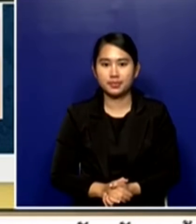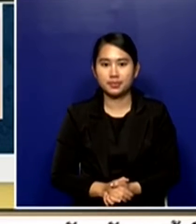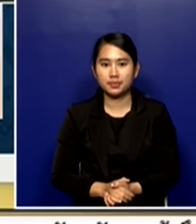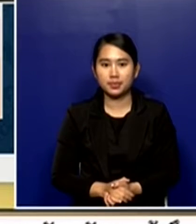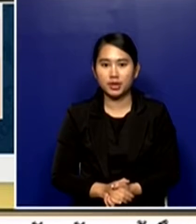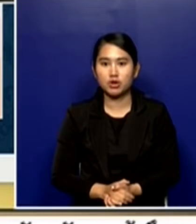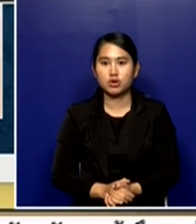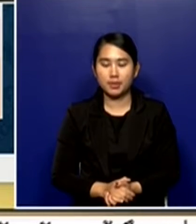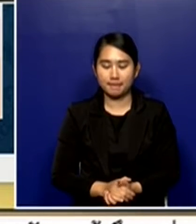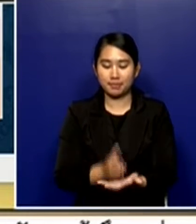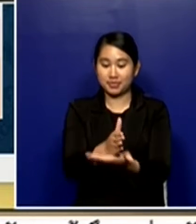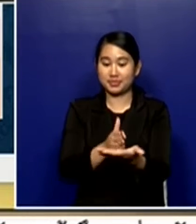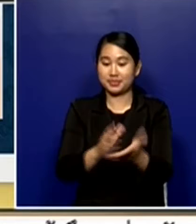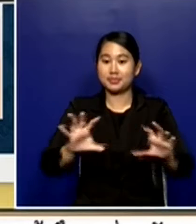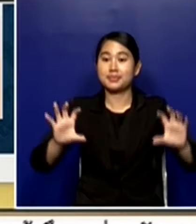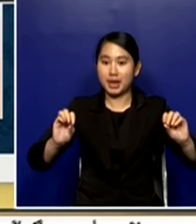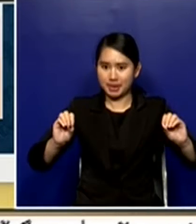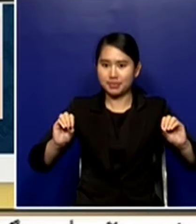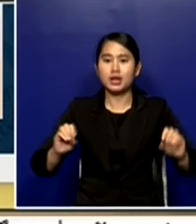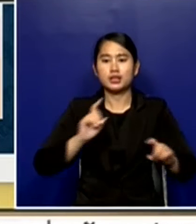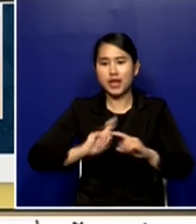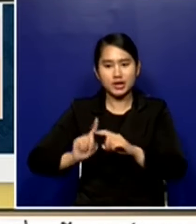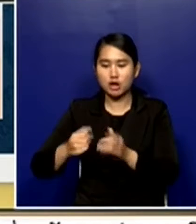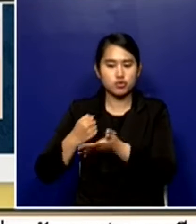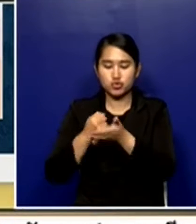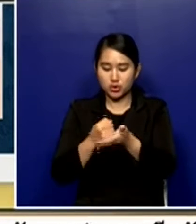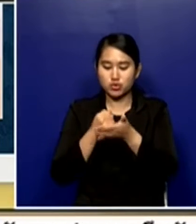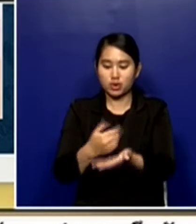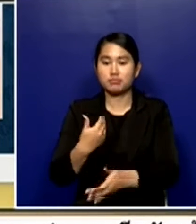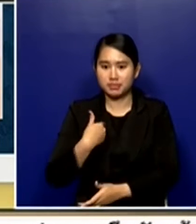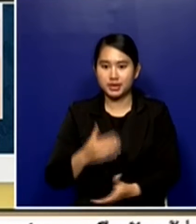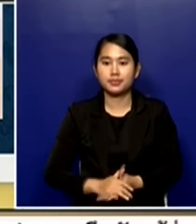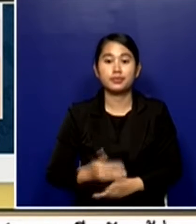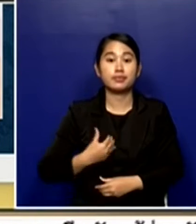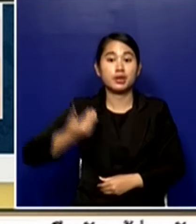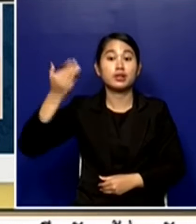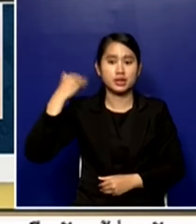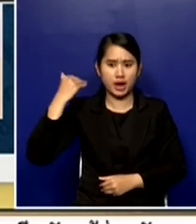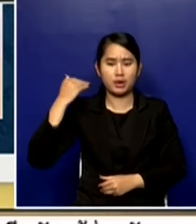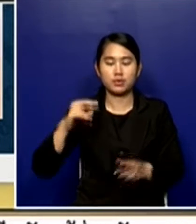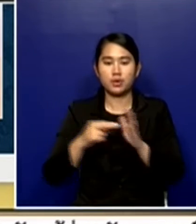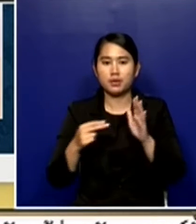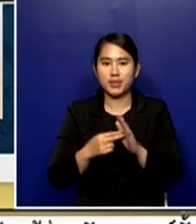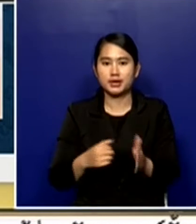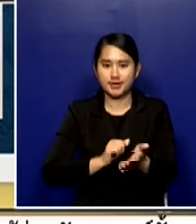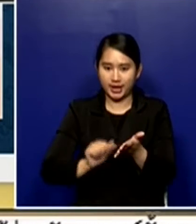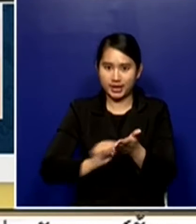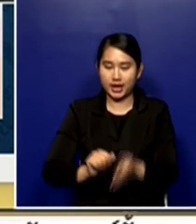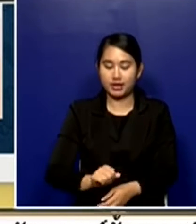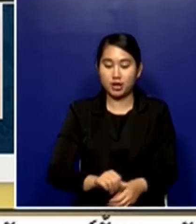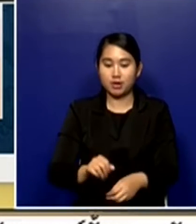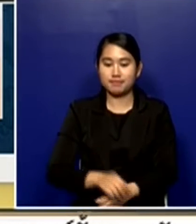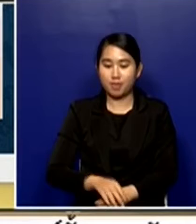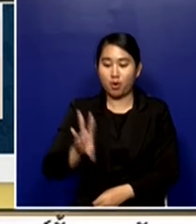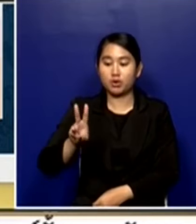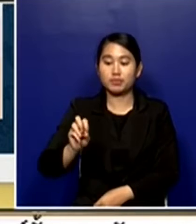ทุกเหตุการณ์ เช่น หโทกภัยอะไรต่ครบี่เกิดขึ้นแต่เหตุกณในวันนั้น จำเป็ทปรับ ต้องปัมาเป็ 62% เพระว่